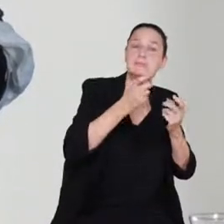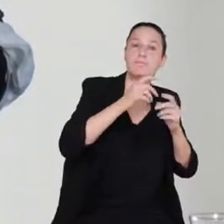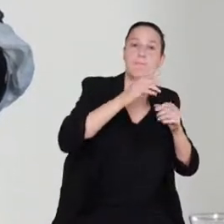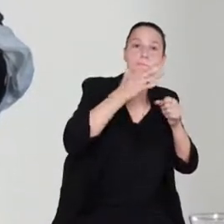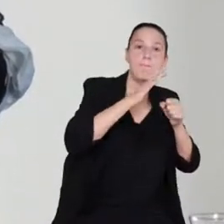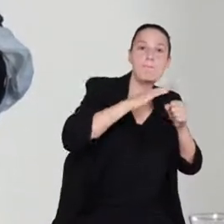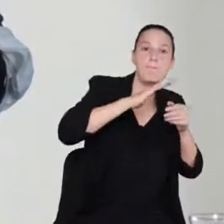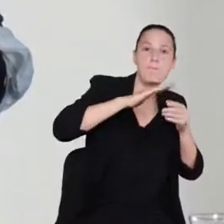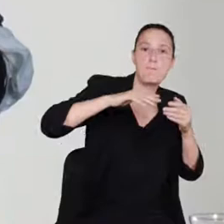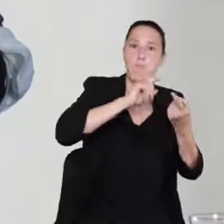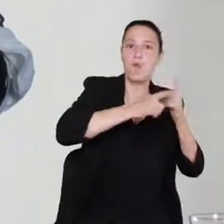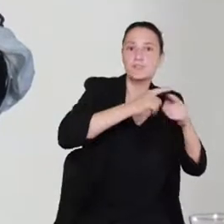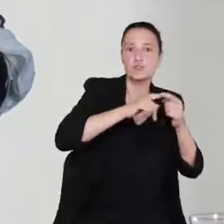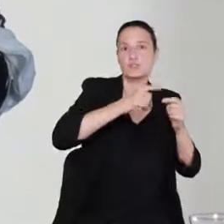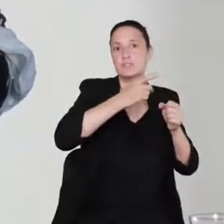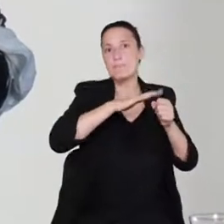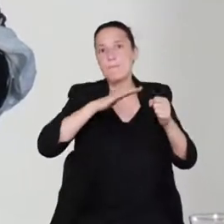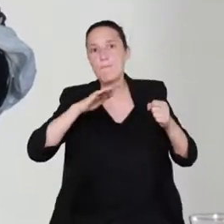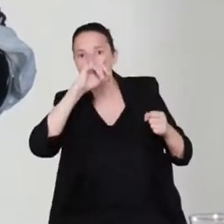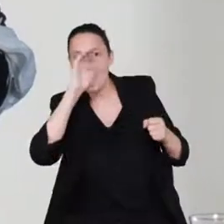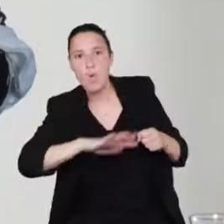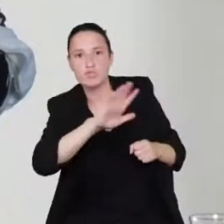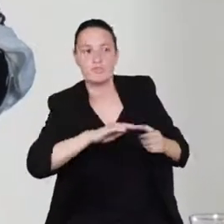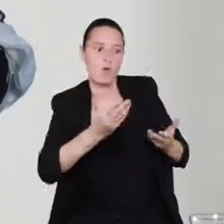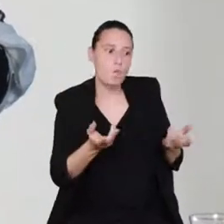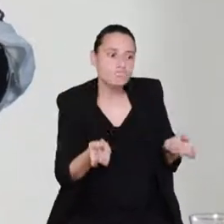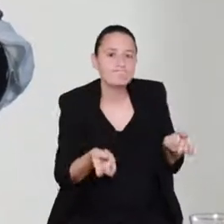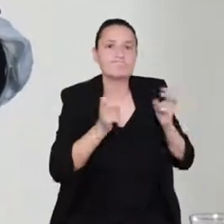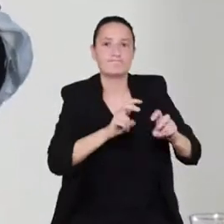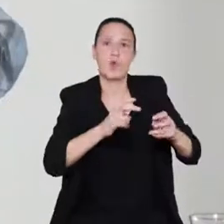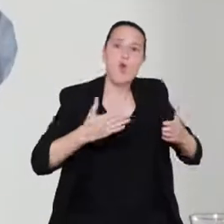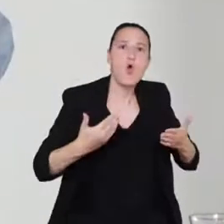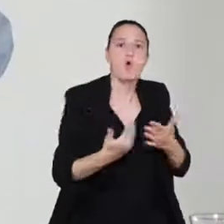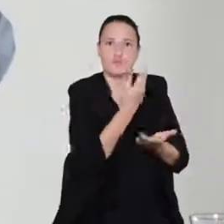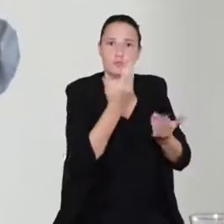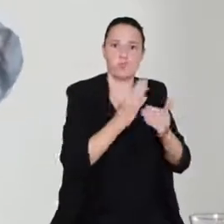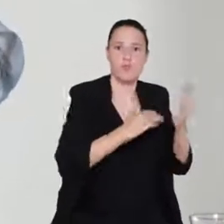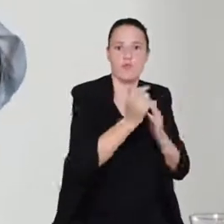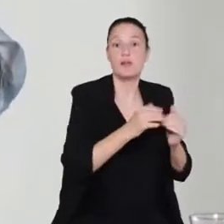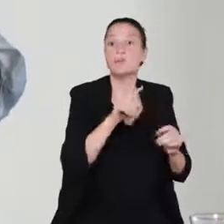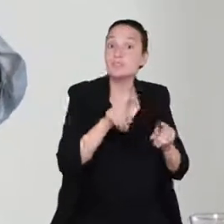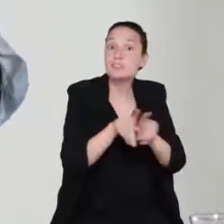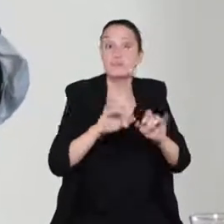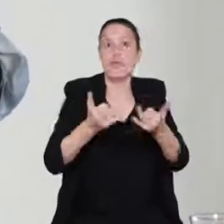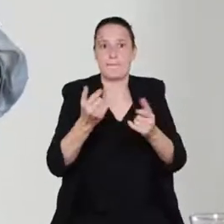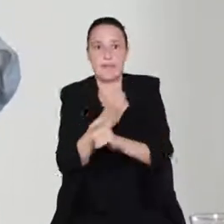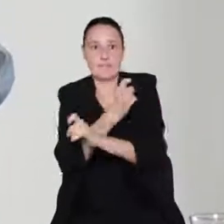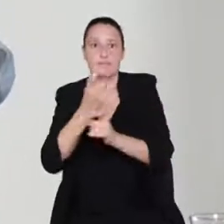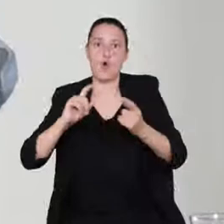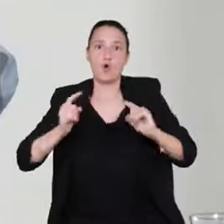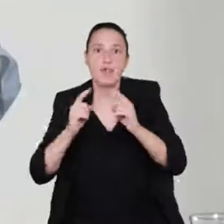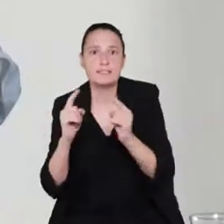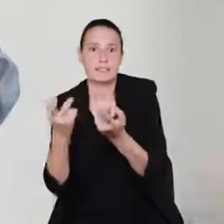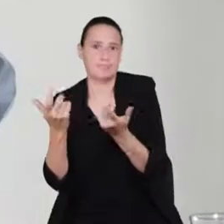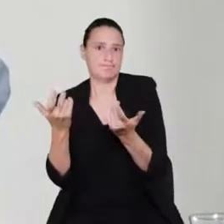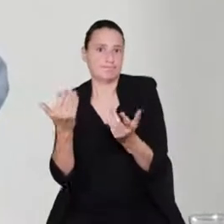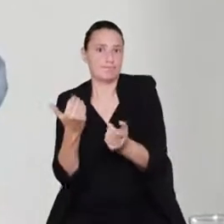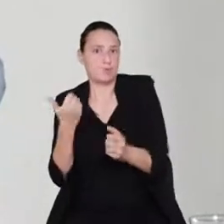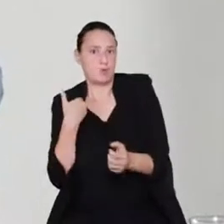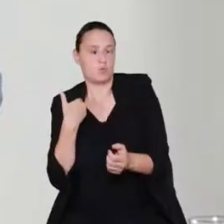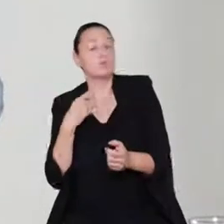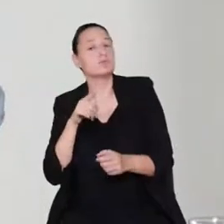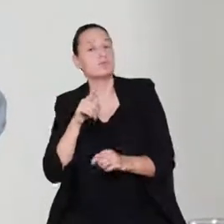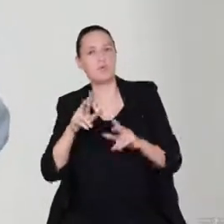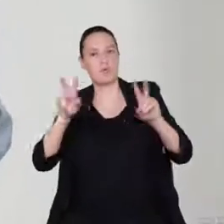społeczeństwa, tworzenia nowoczesnej świadomości narodowej i zorganizowania państwa polskiego. To fragment Państwo czy